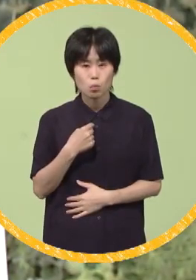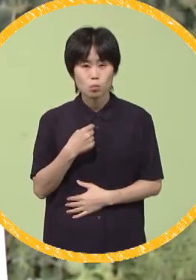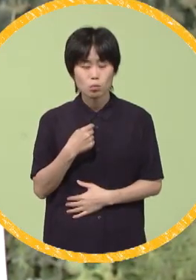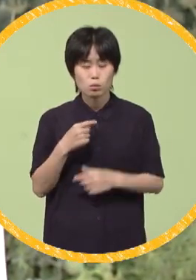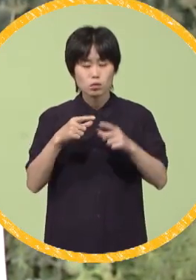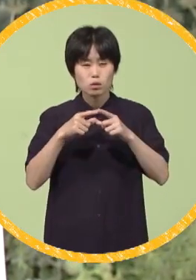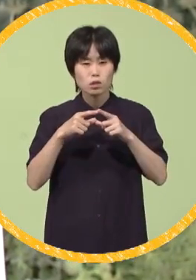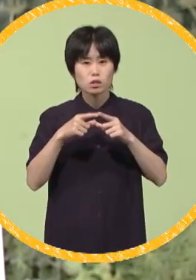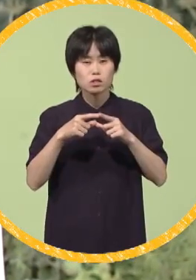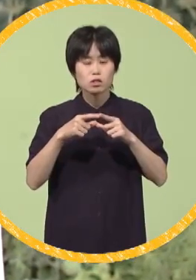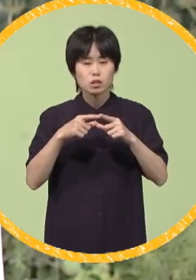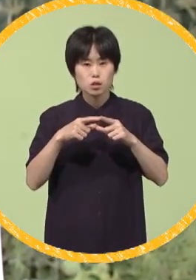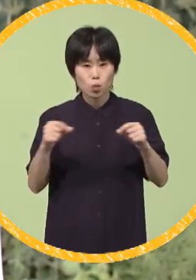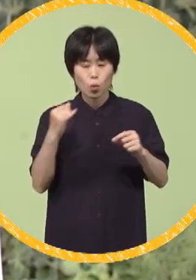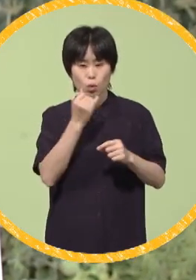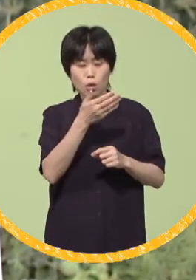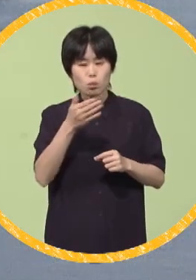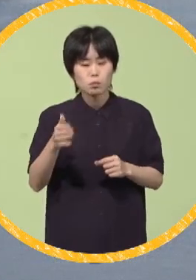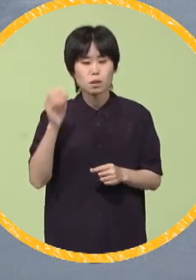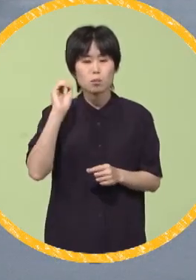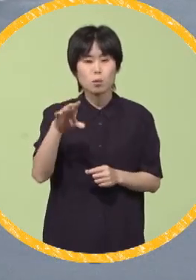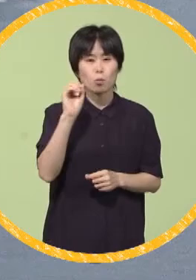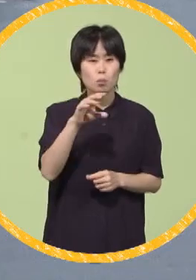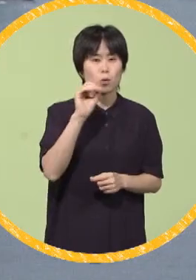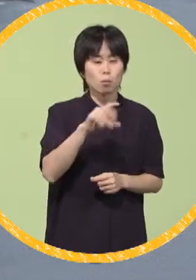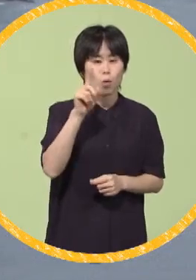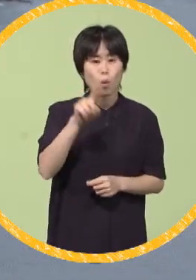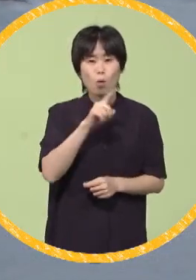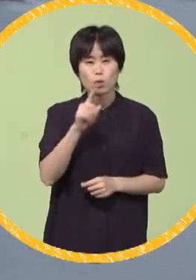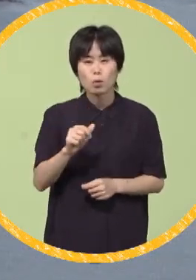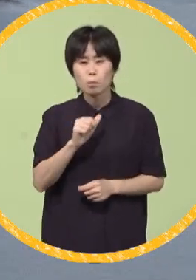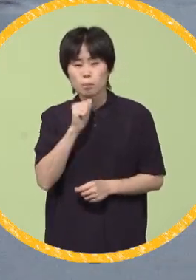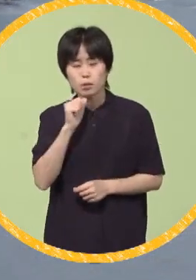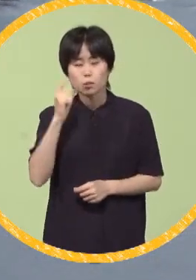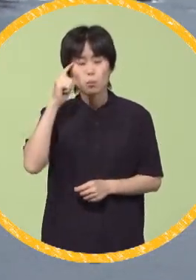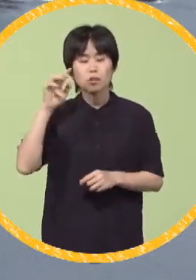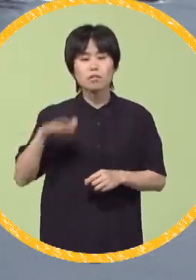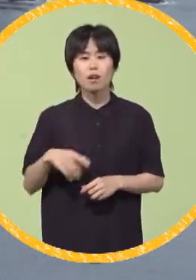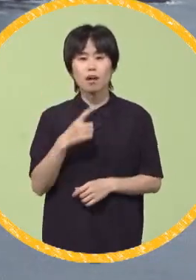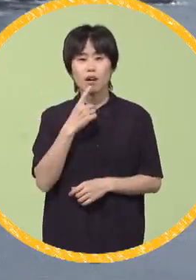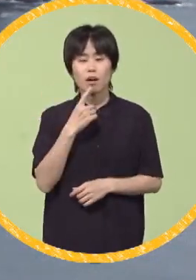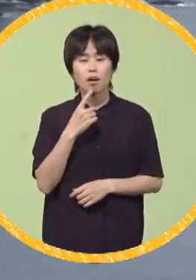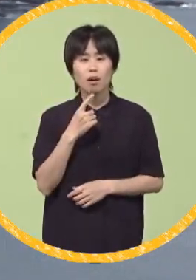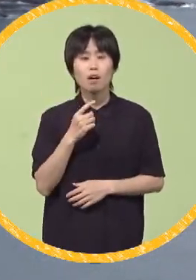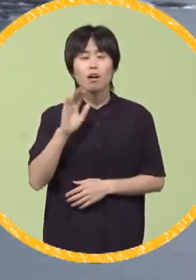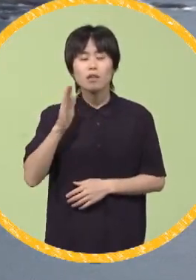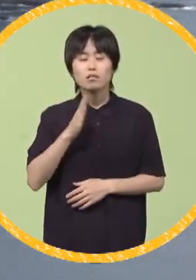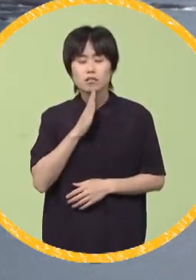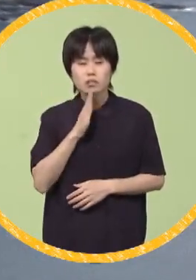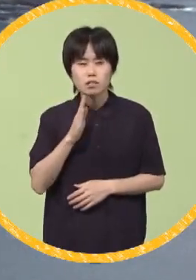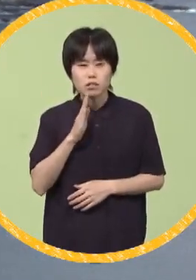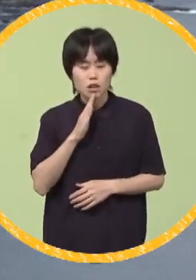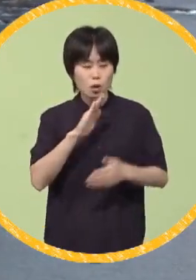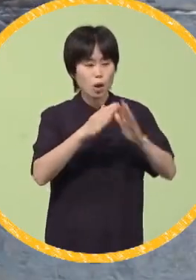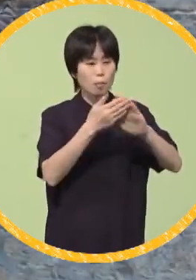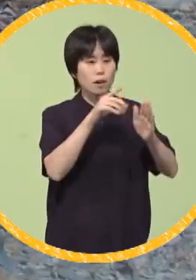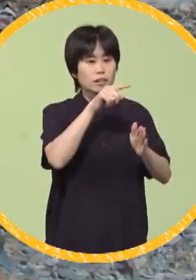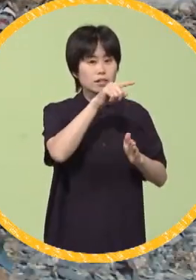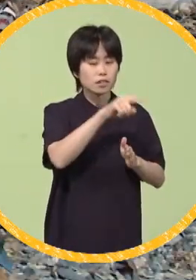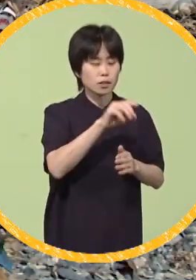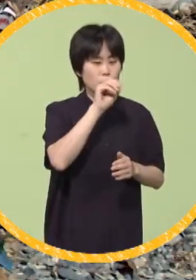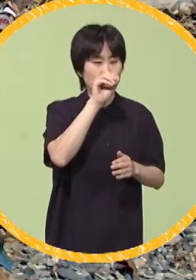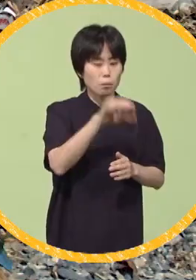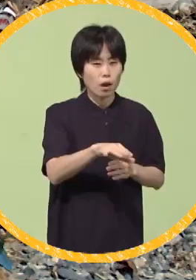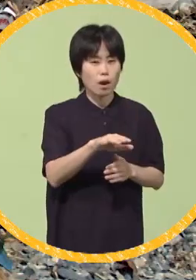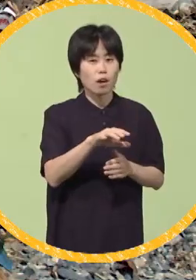本でその海とかでポイポイゴミを捨てる人ってそんなにいないんじゃないかなと思ってたんですけど、実際は街中で捨てたられた